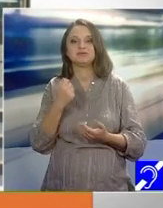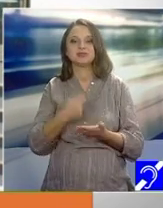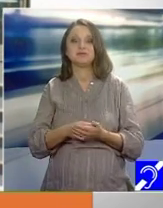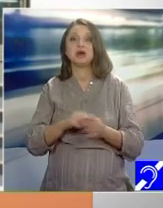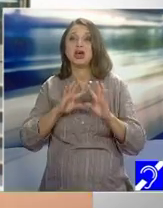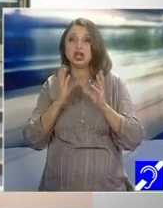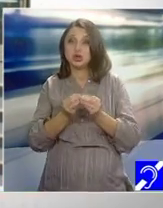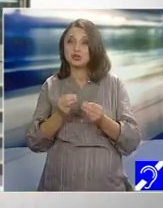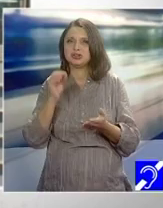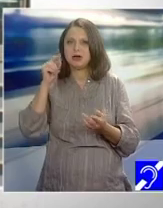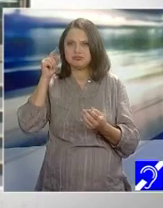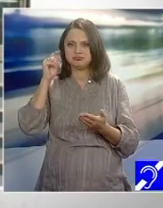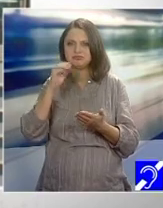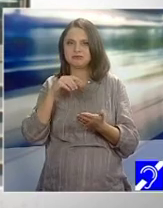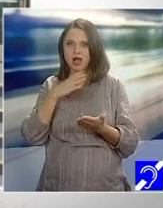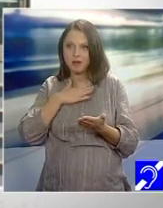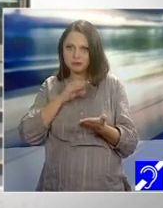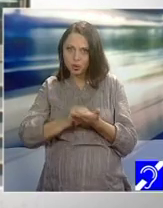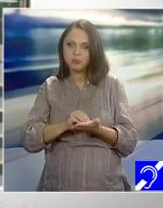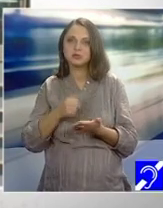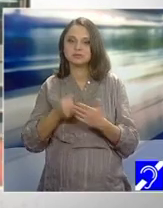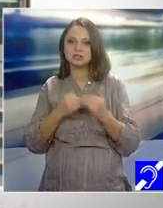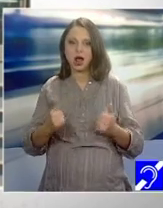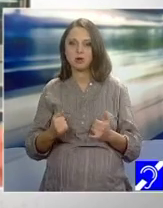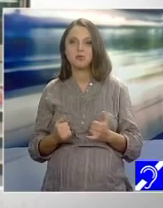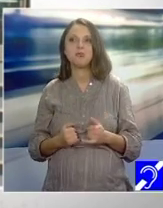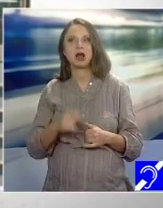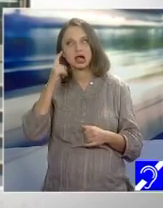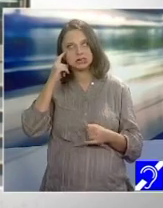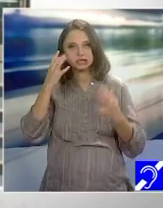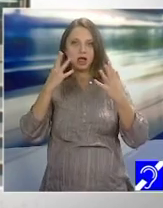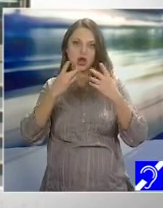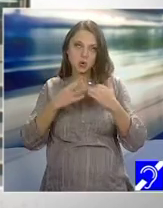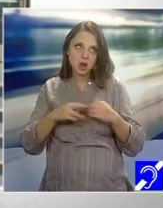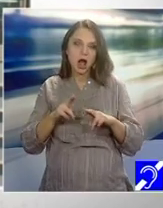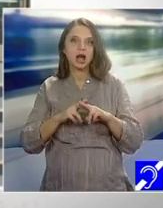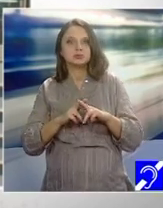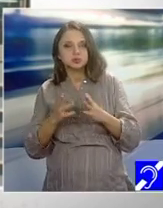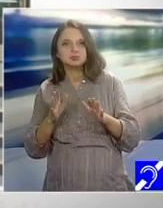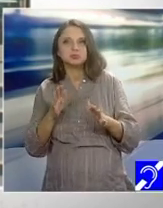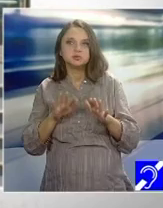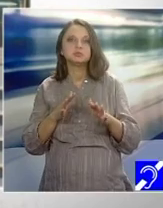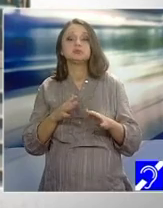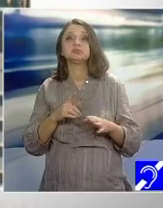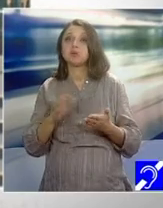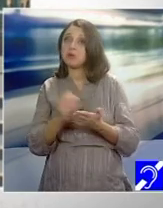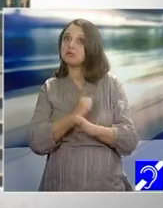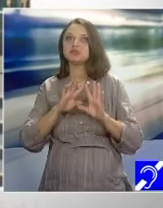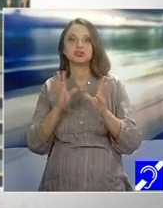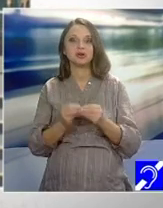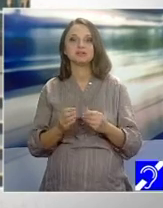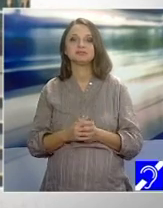ce ne-am propus și am bugetat realist pe ce putem și ce credem că putem duce.